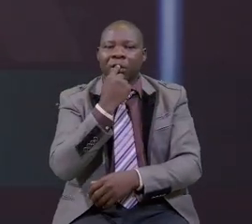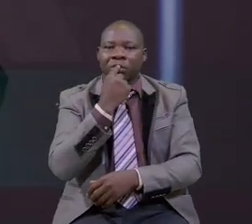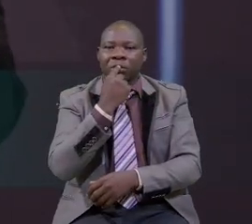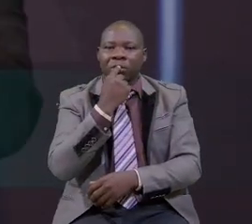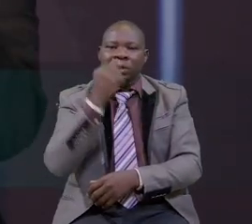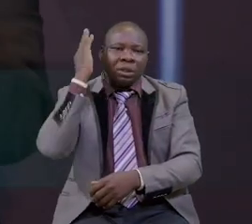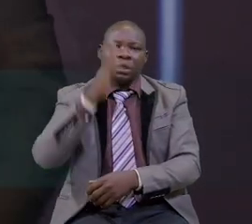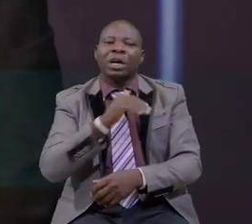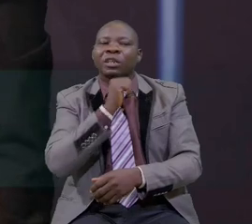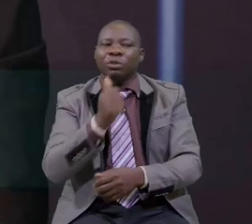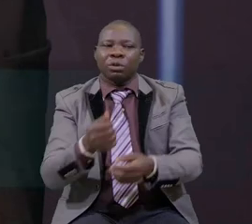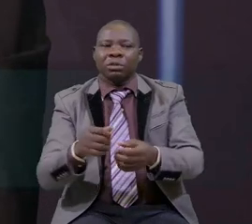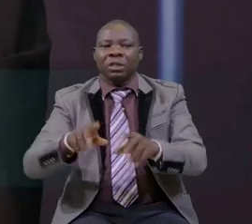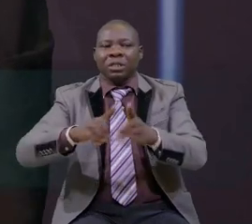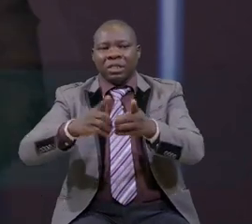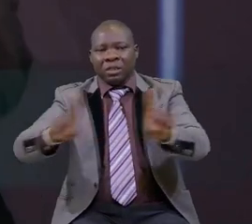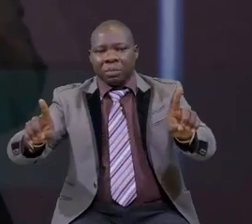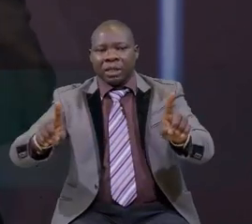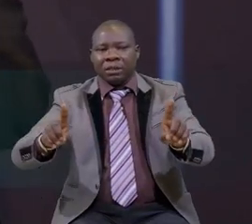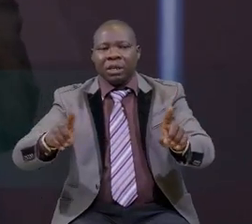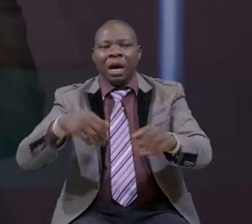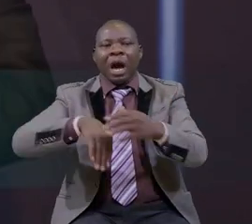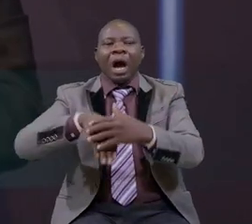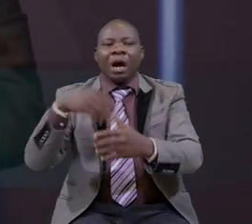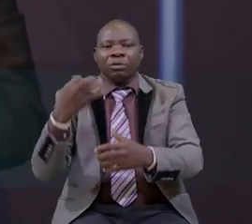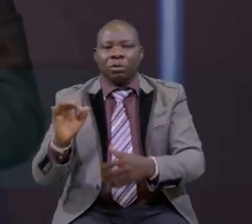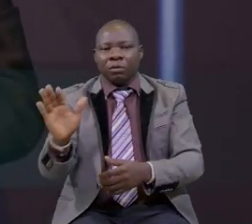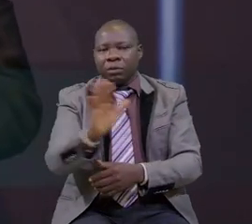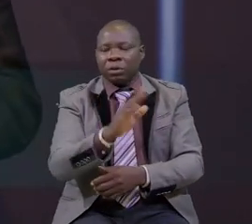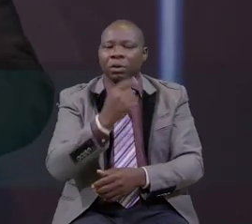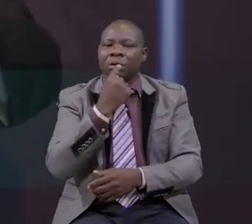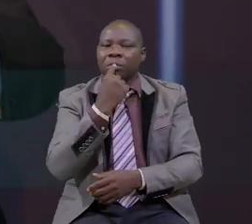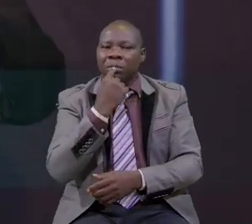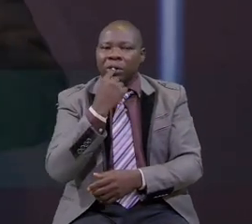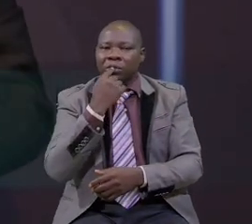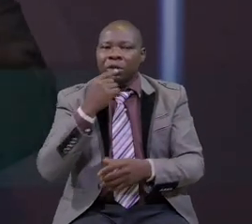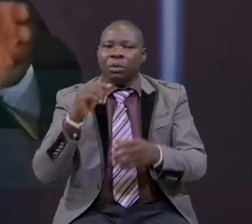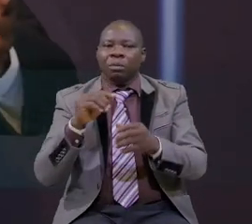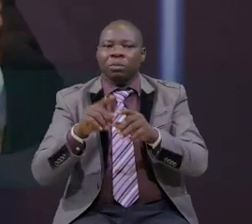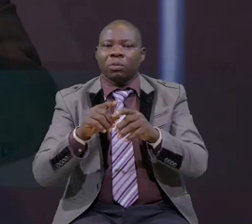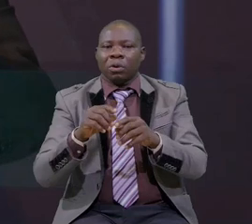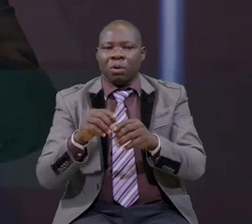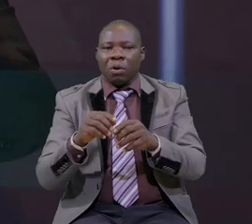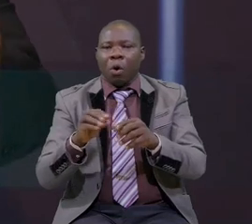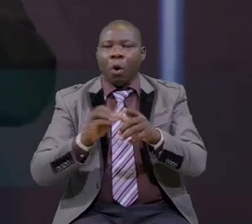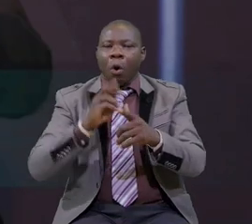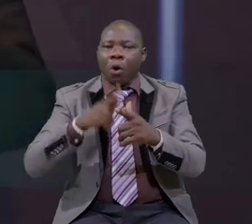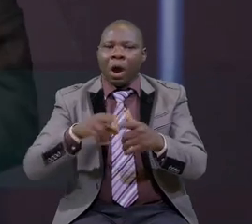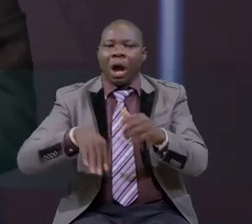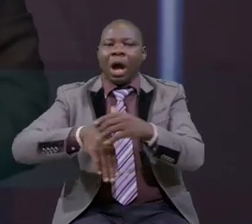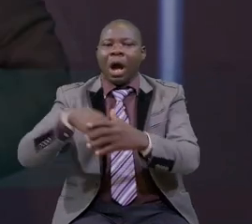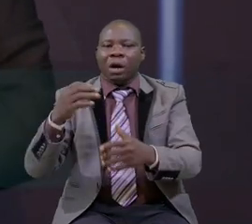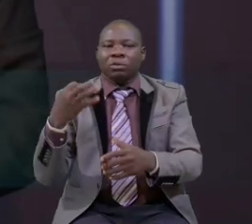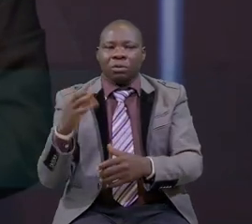dans ta bouche, ne se retireront point de ta bouche, ni de la bouche de